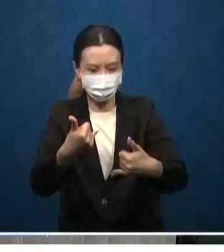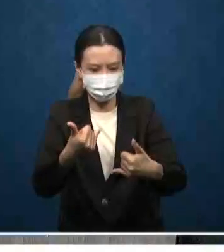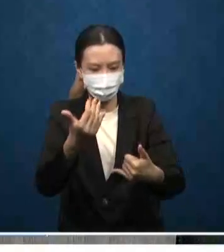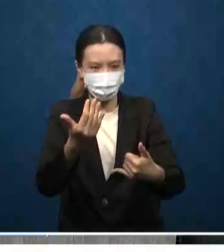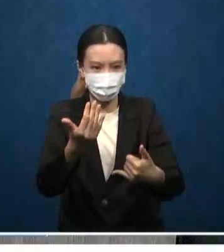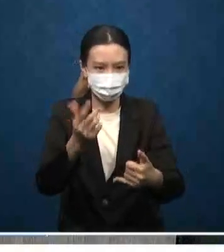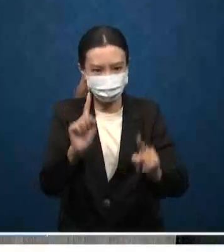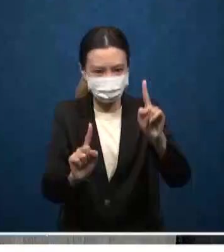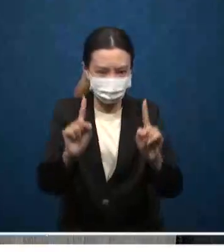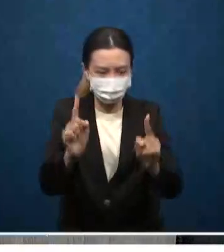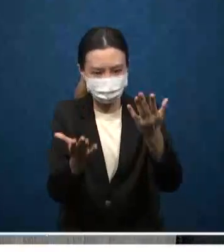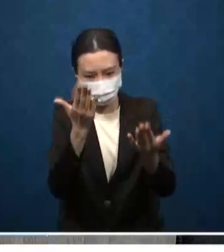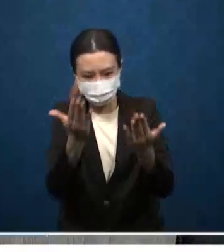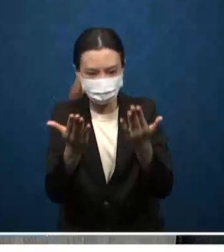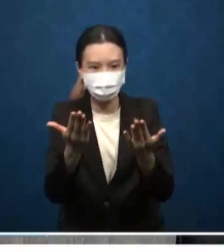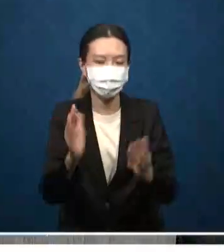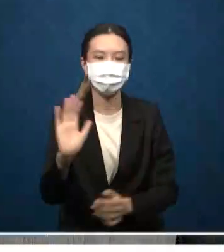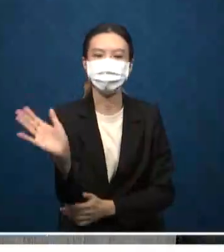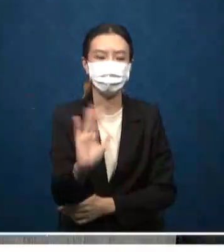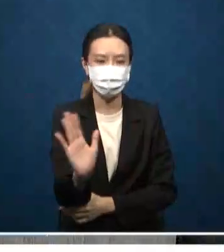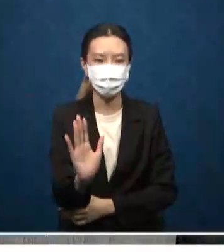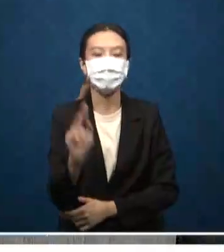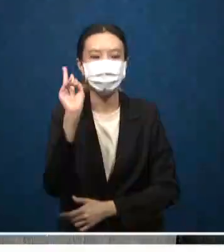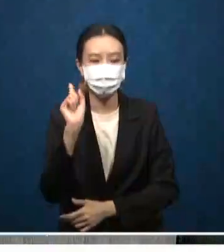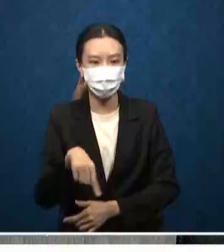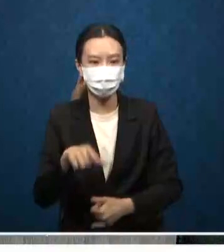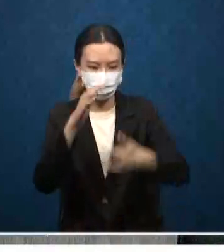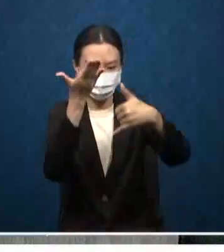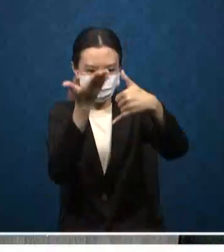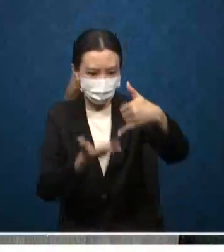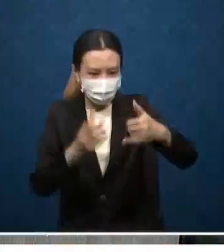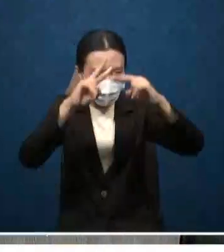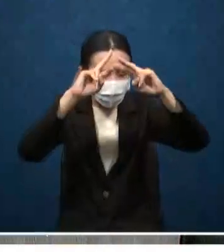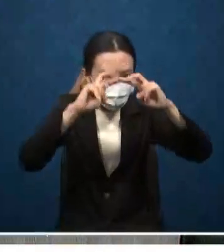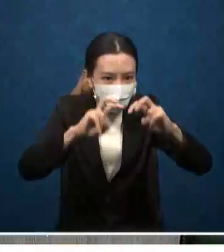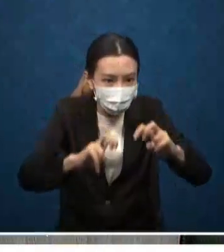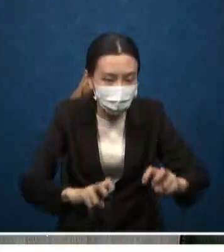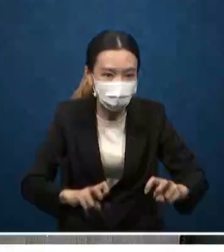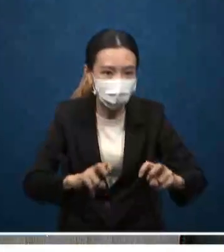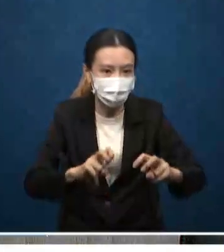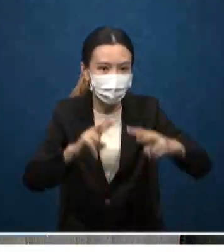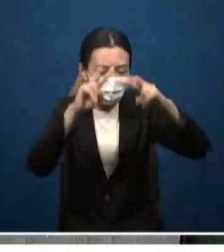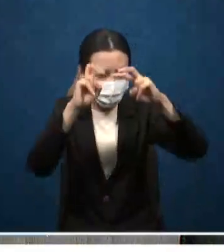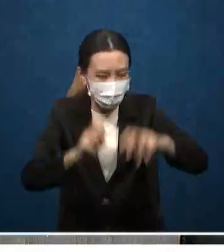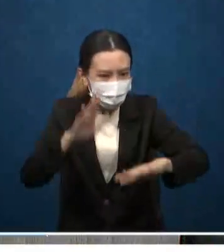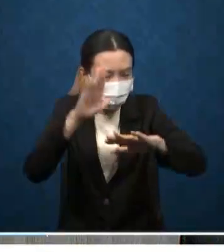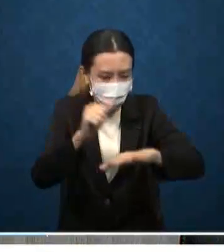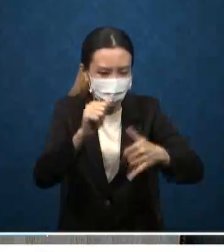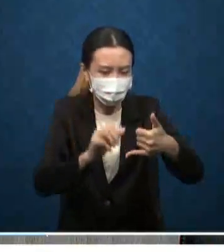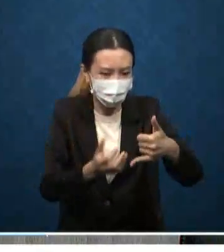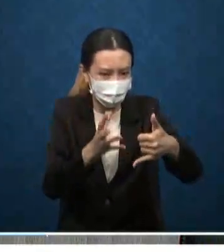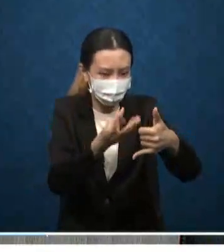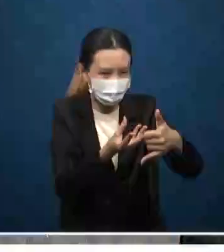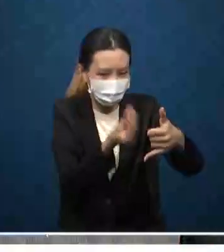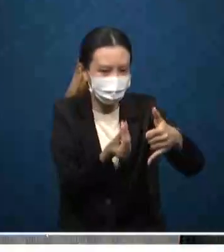นักการศึกษาสมัยใหม่จริงเป็นหน้าที่ในการค้นหาศักยภาพของพหุปัญญาที่อยู่ในตัวผู้เรียนแล้วดึงออกมาพัฒนา